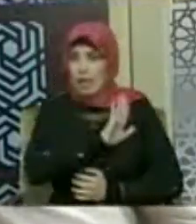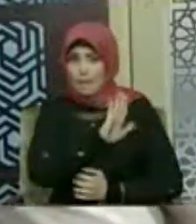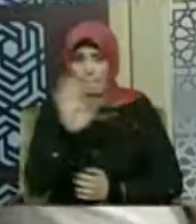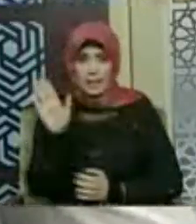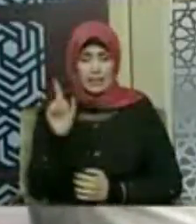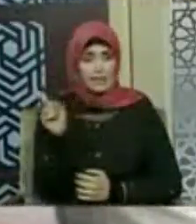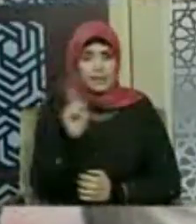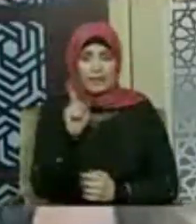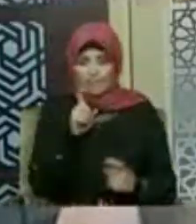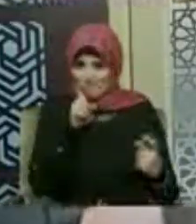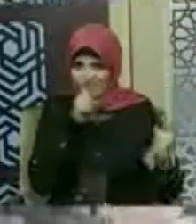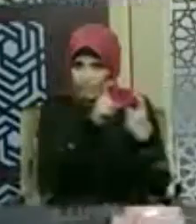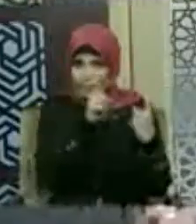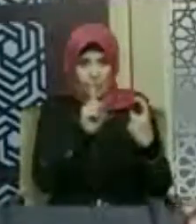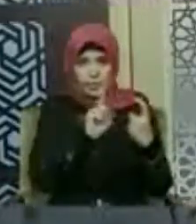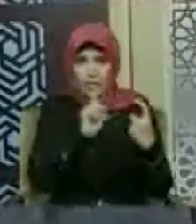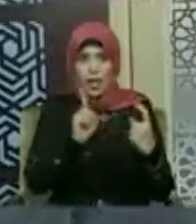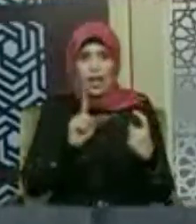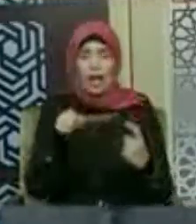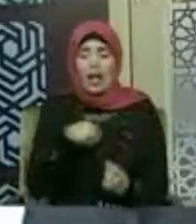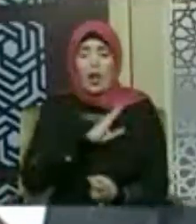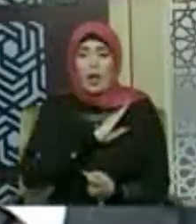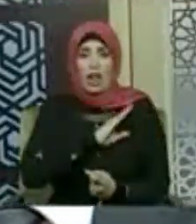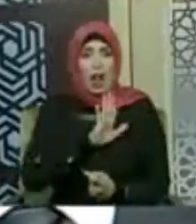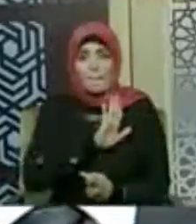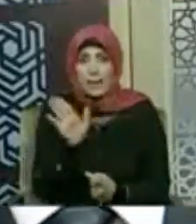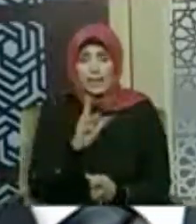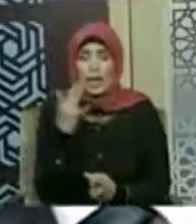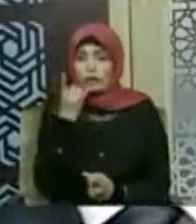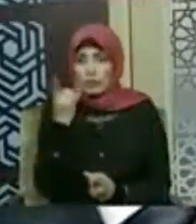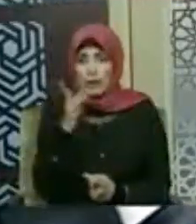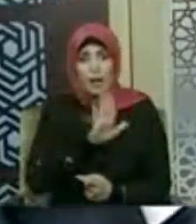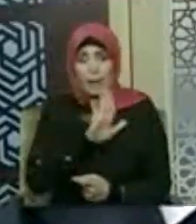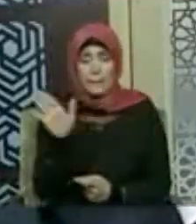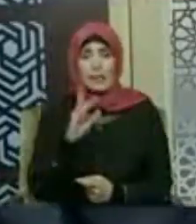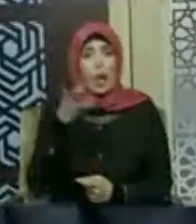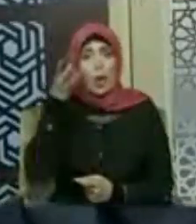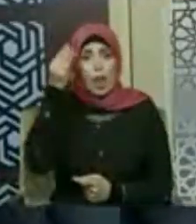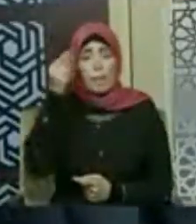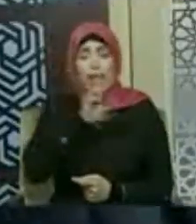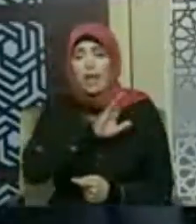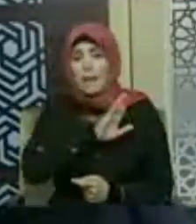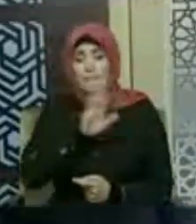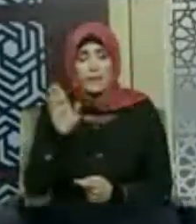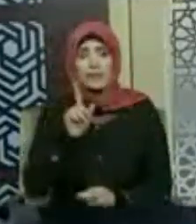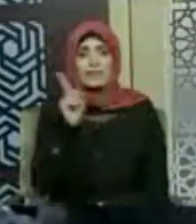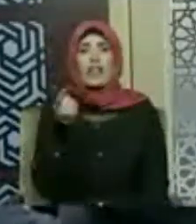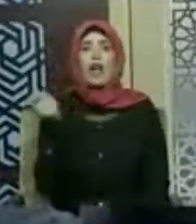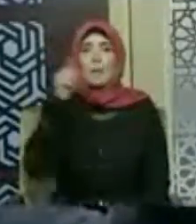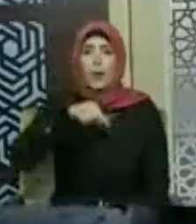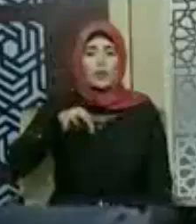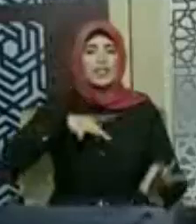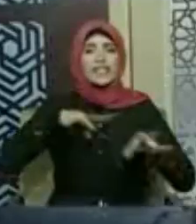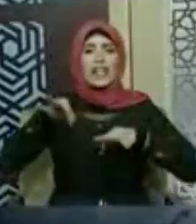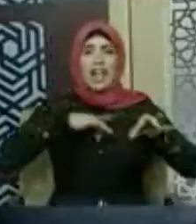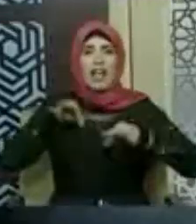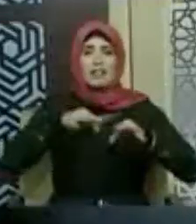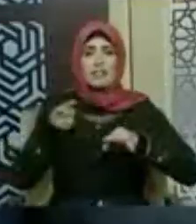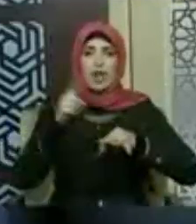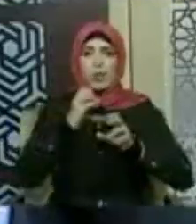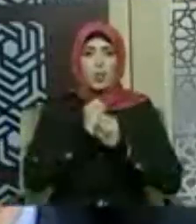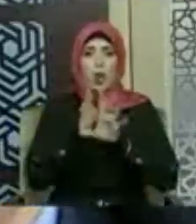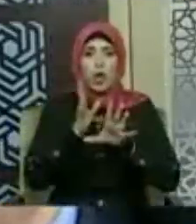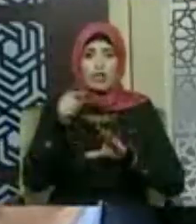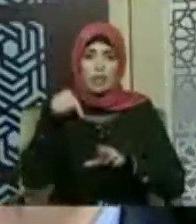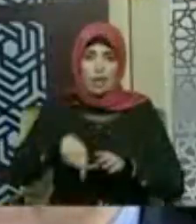ولا أمنية فحسب، ولا علمية فحسب، بل هي أيضا سياسية